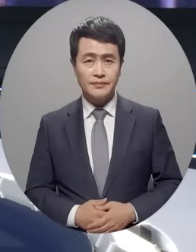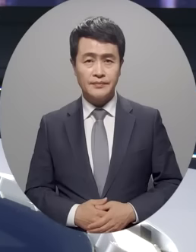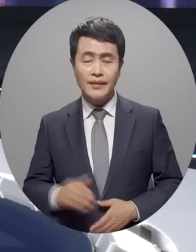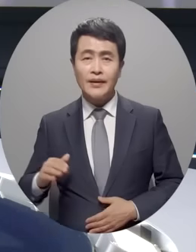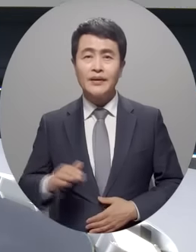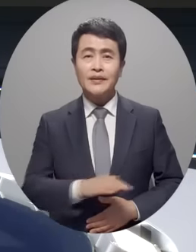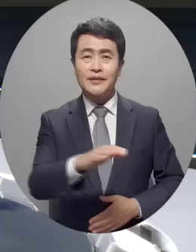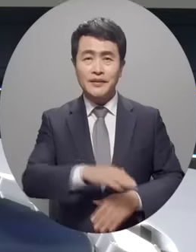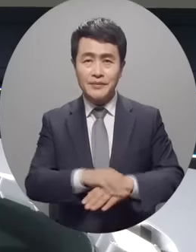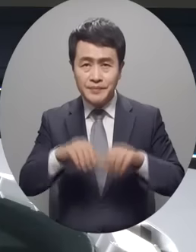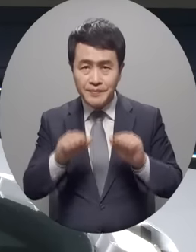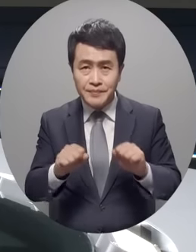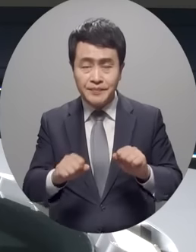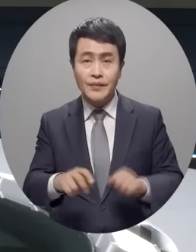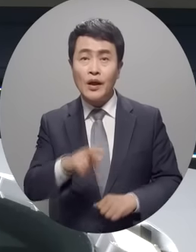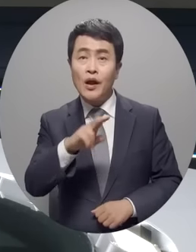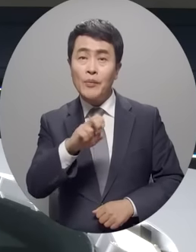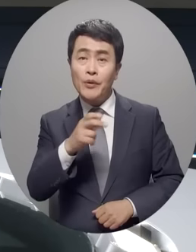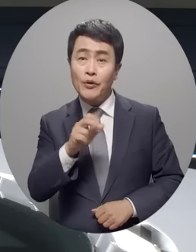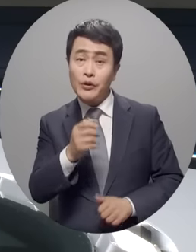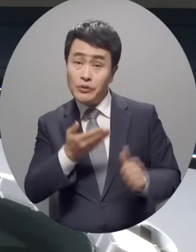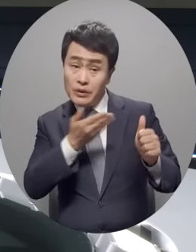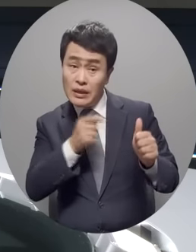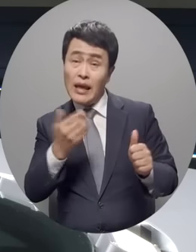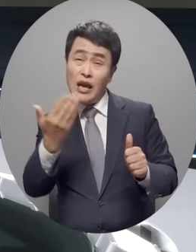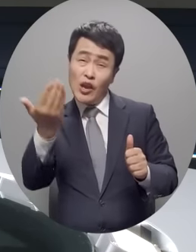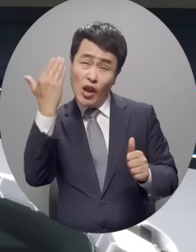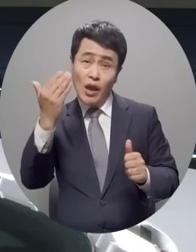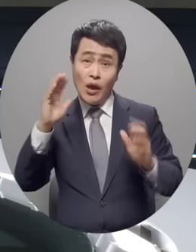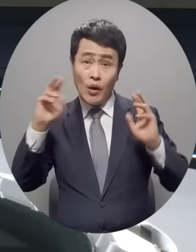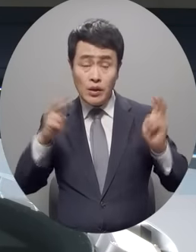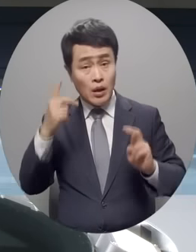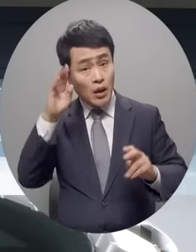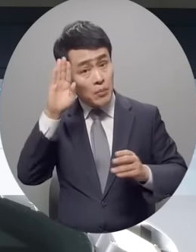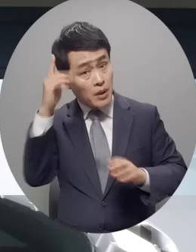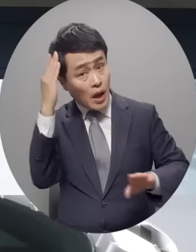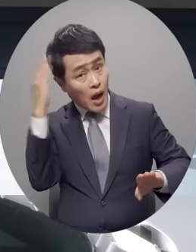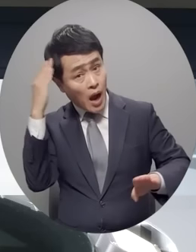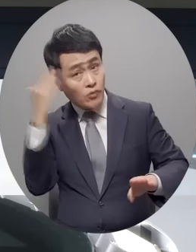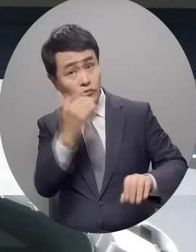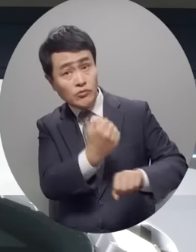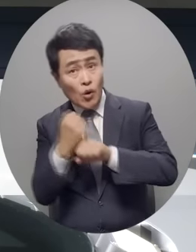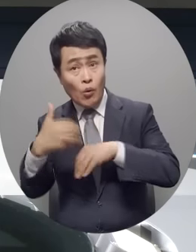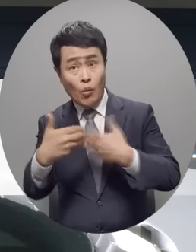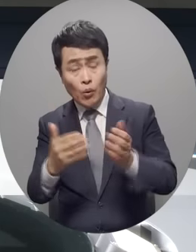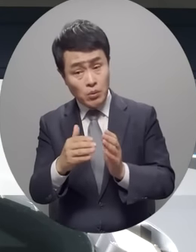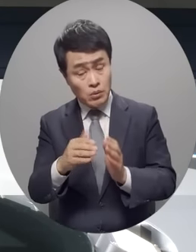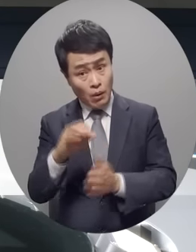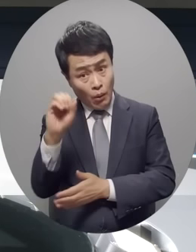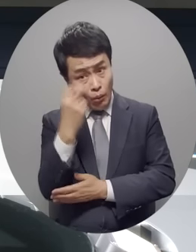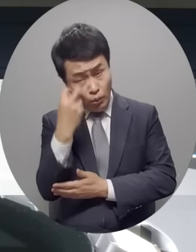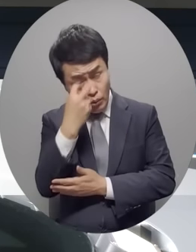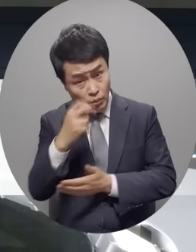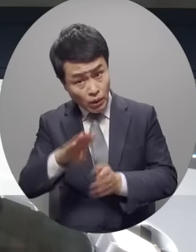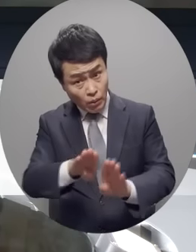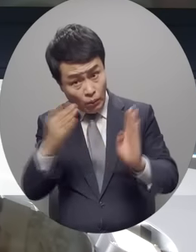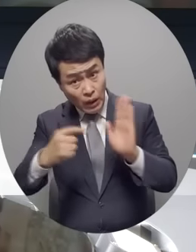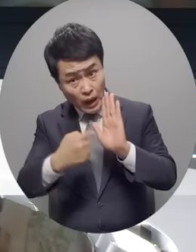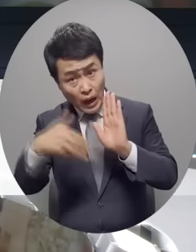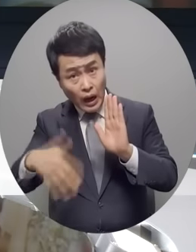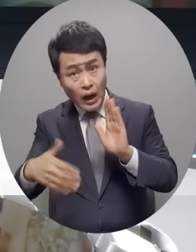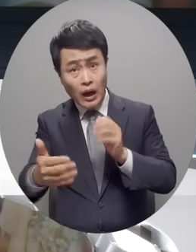여러분 안녕하십니까? 명태균 씨의 옛 회사인 미래한국연구소의 비공개 여론조사가 대선 당일까지 윤석열